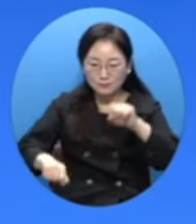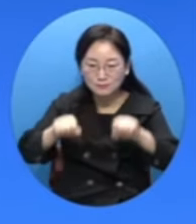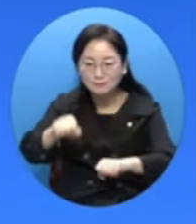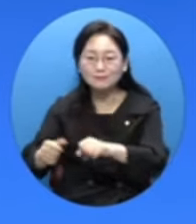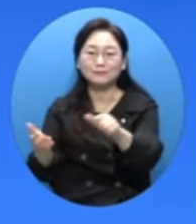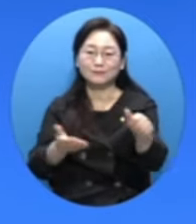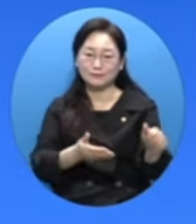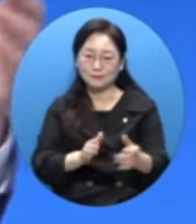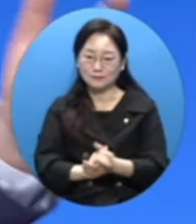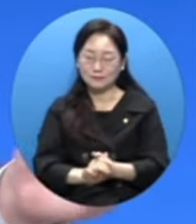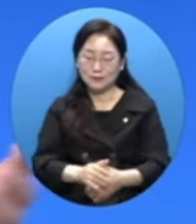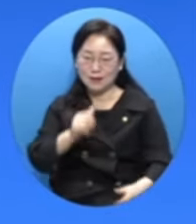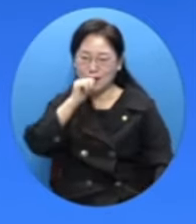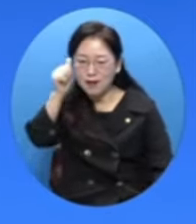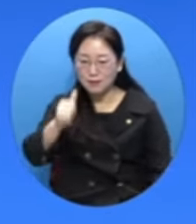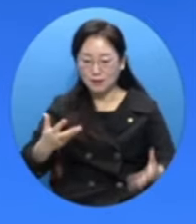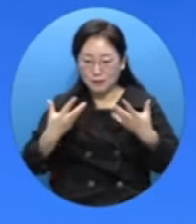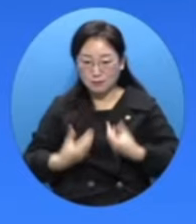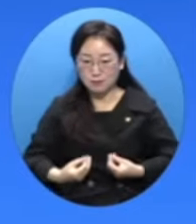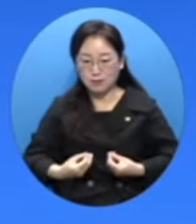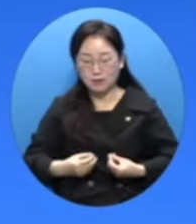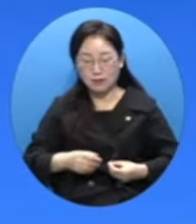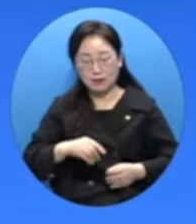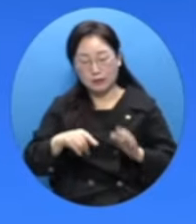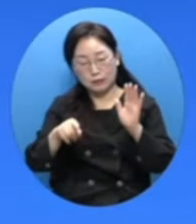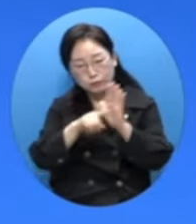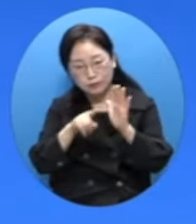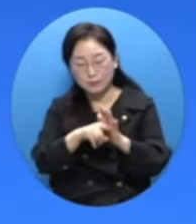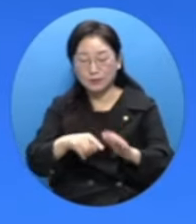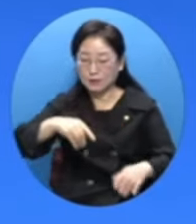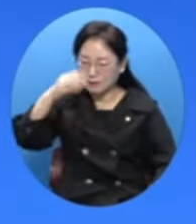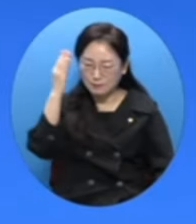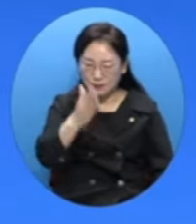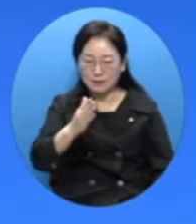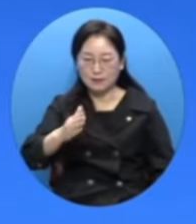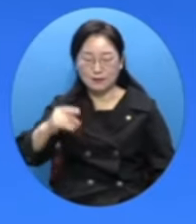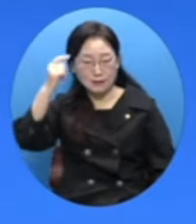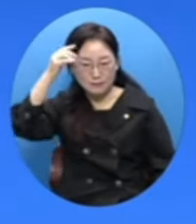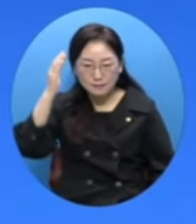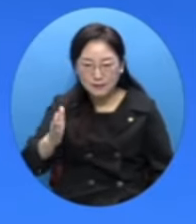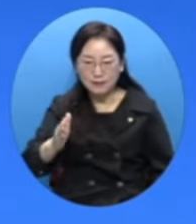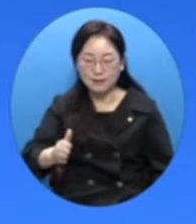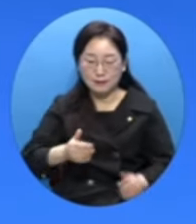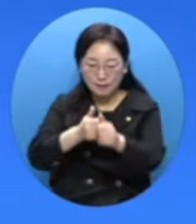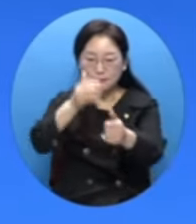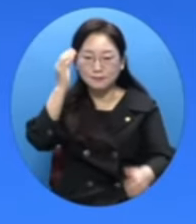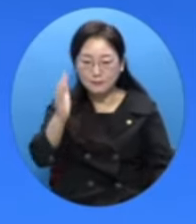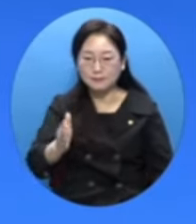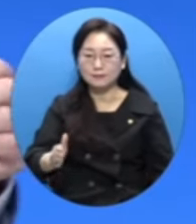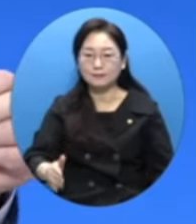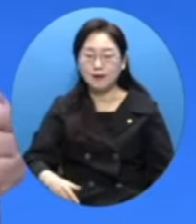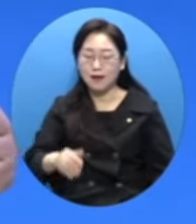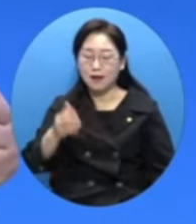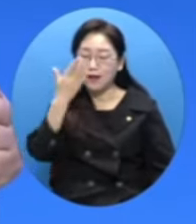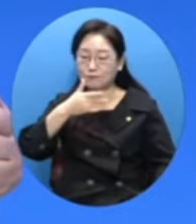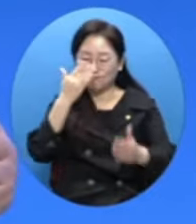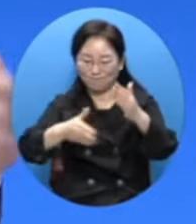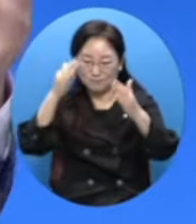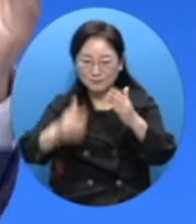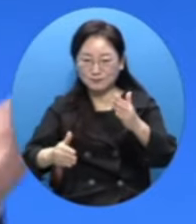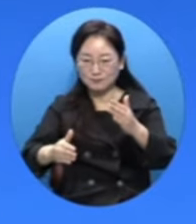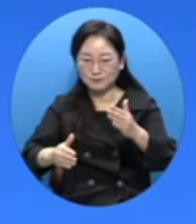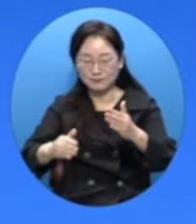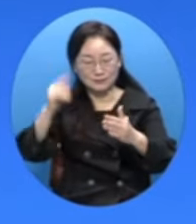바랍니다. 절대로 절망적인 모습, 부정적인 모습 바라보지도 말고 생각하지도 말고 따라가지도 말고 절대절대함처럼